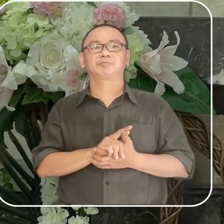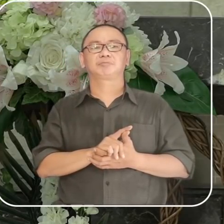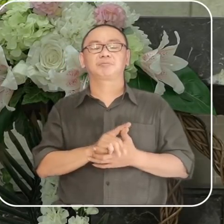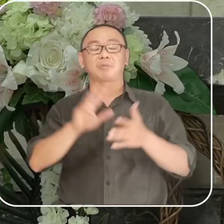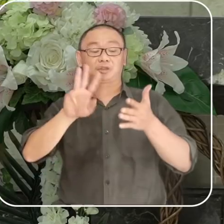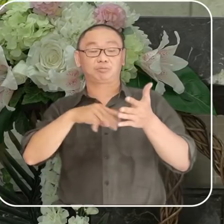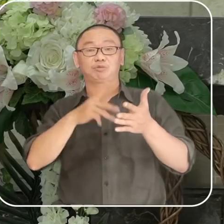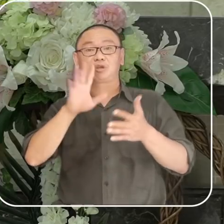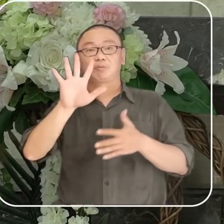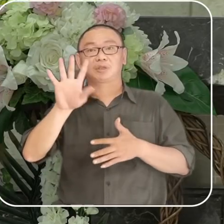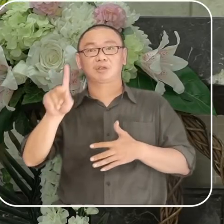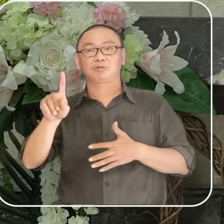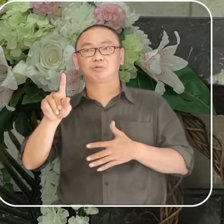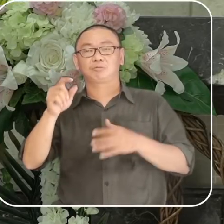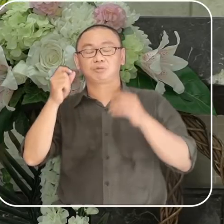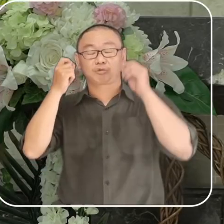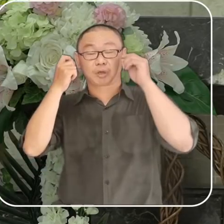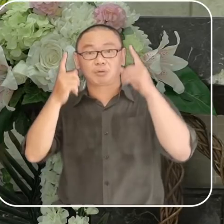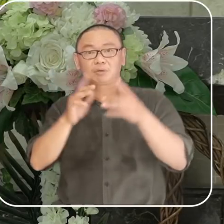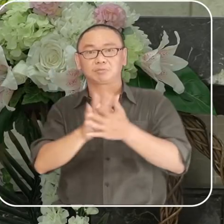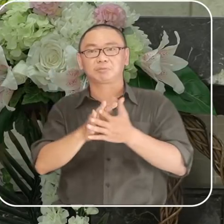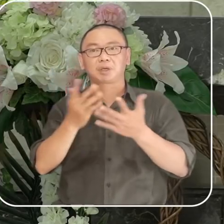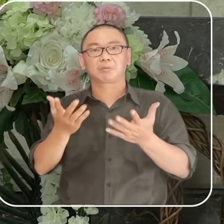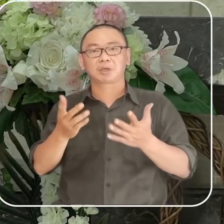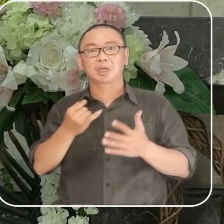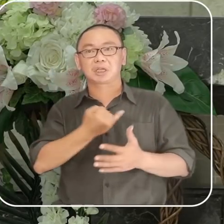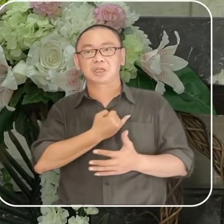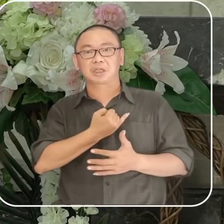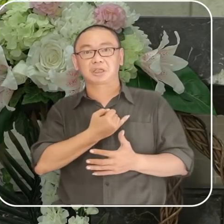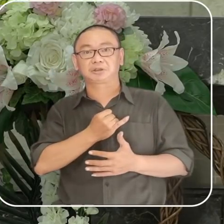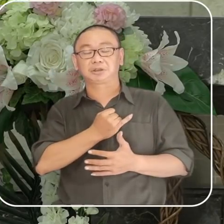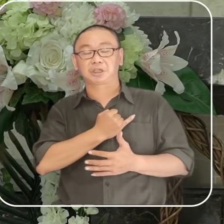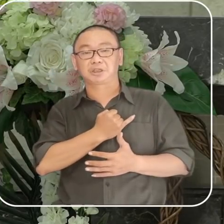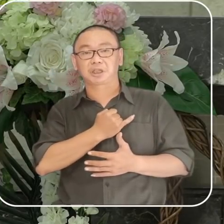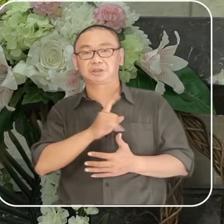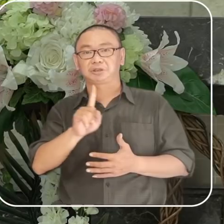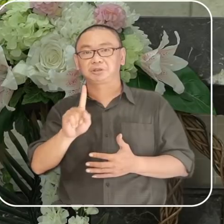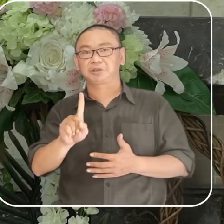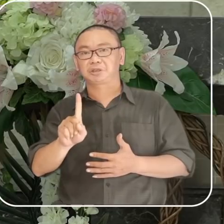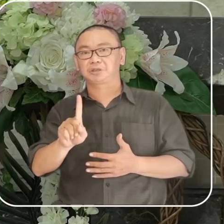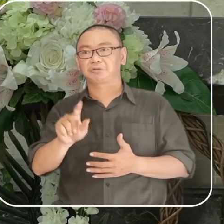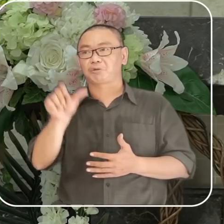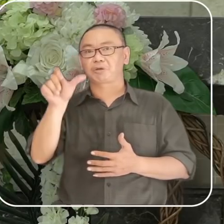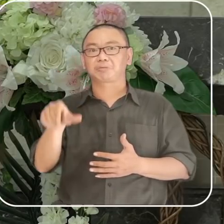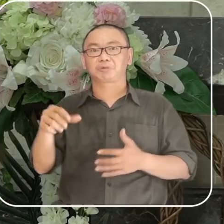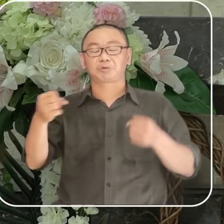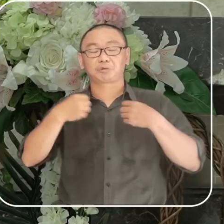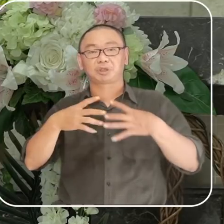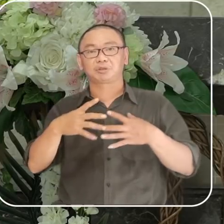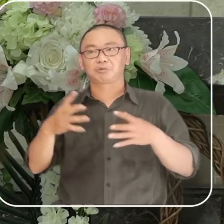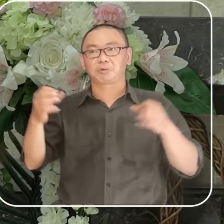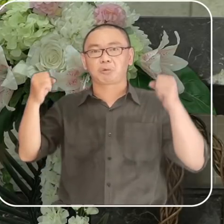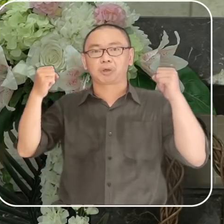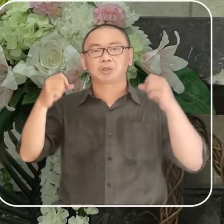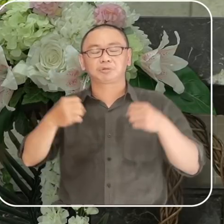Mazmur 51 mengungkapkan bagaimana identitas diri seorang yang berdosa, yang dikuasai